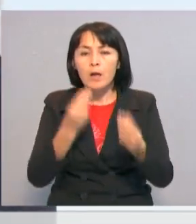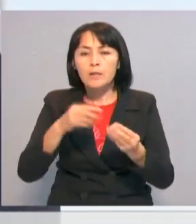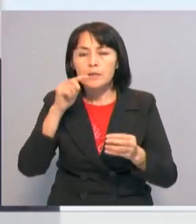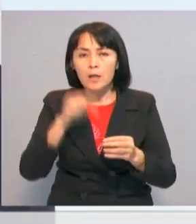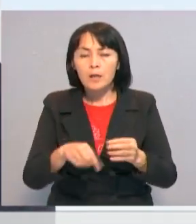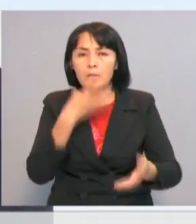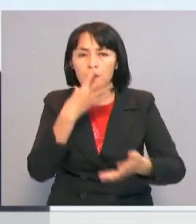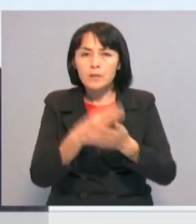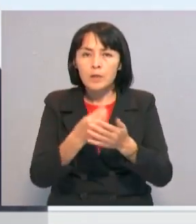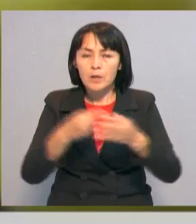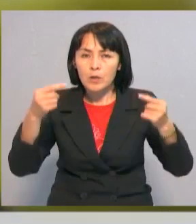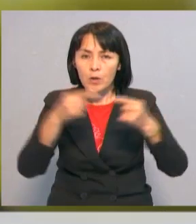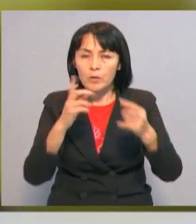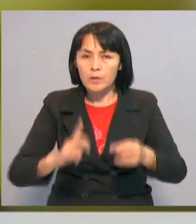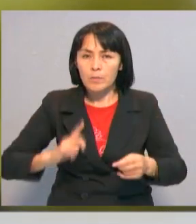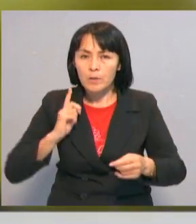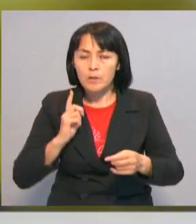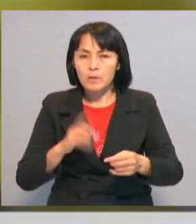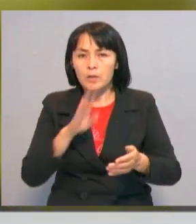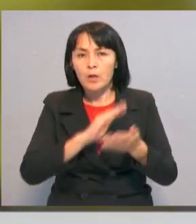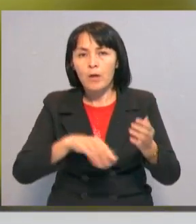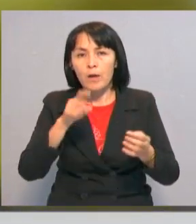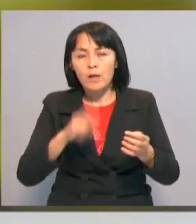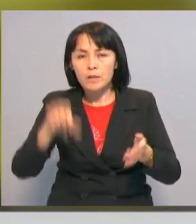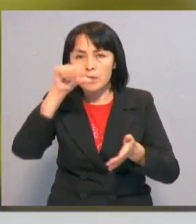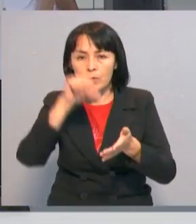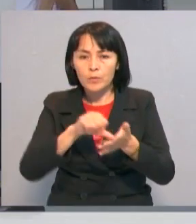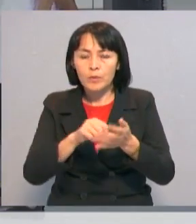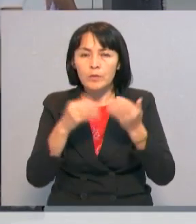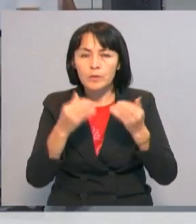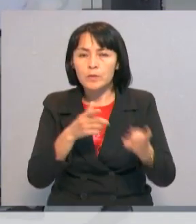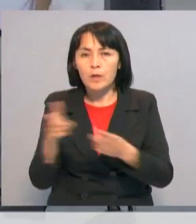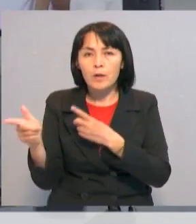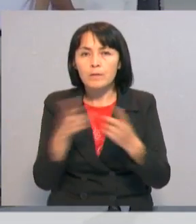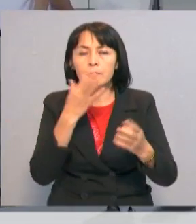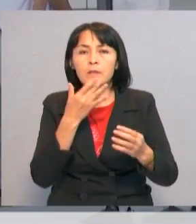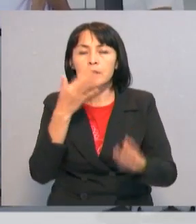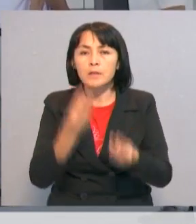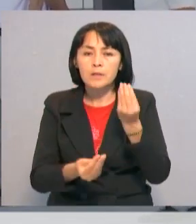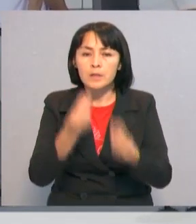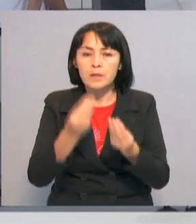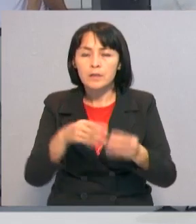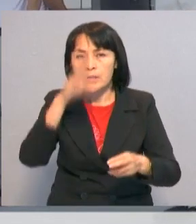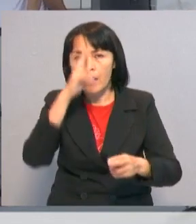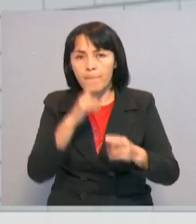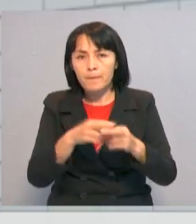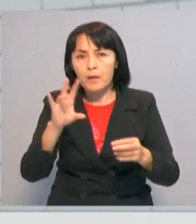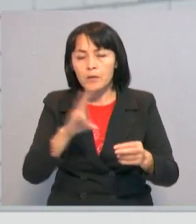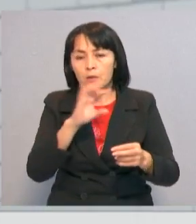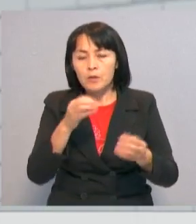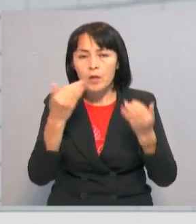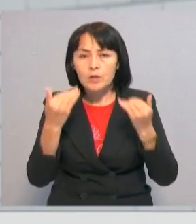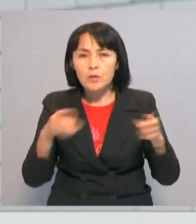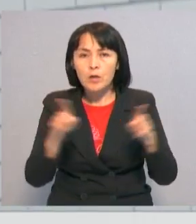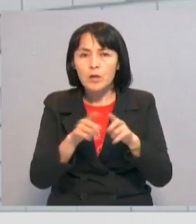оттачивают свою меткость и мастерство журналисты также приняли участие в тренировках национальных игр братья нурса нуржигит